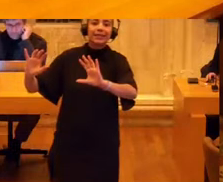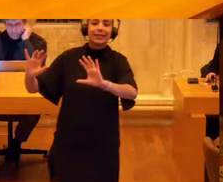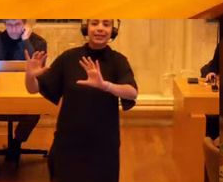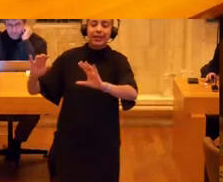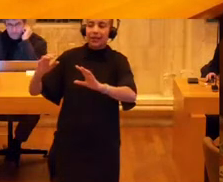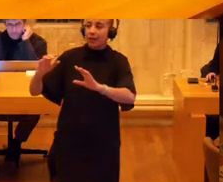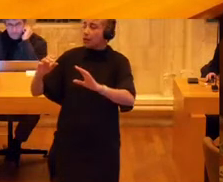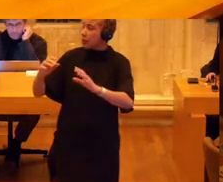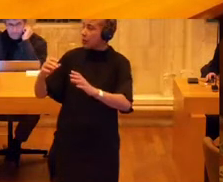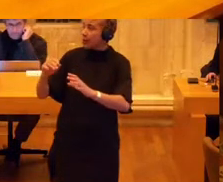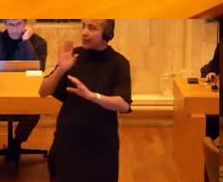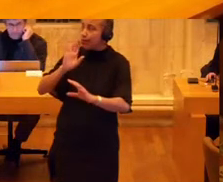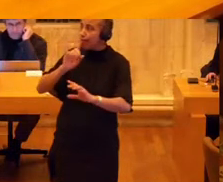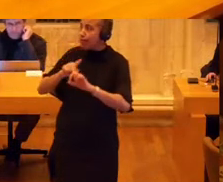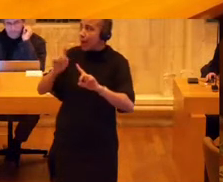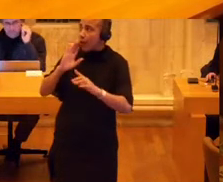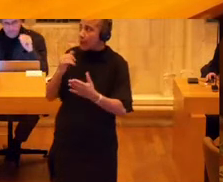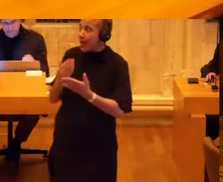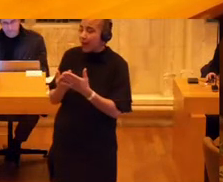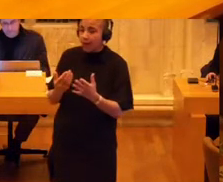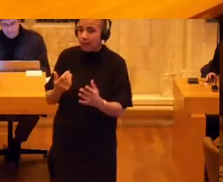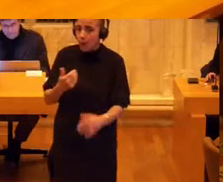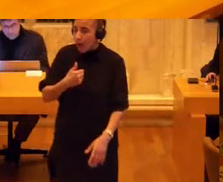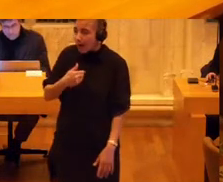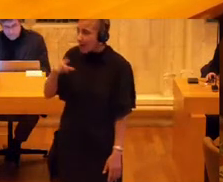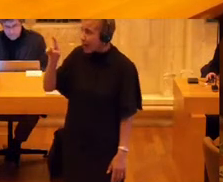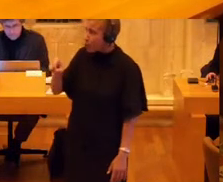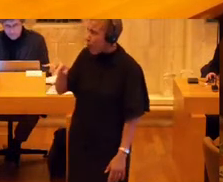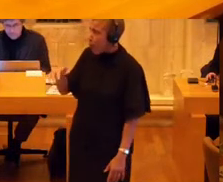réglementation ? Première question. Ensuite,